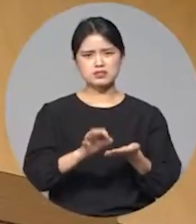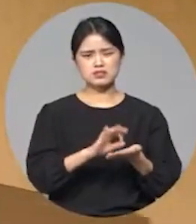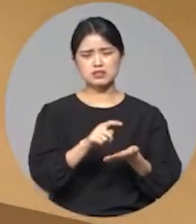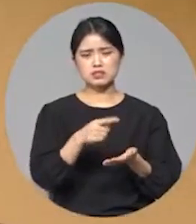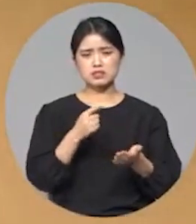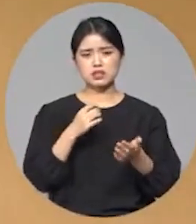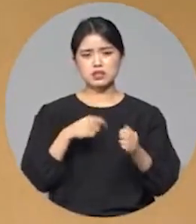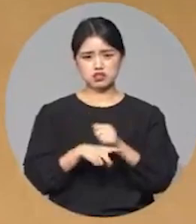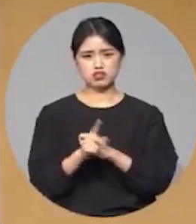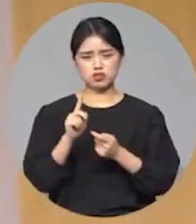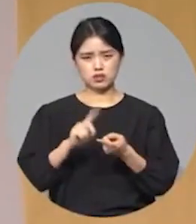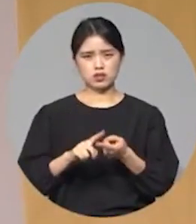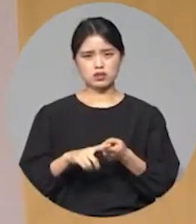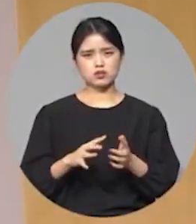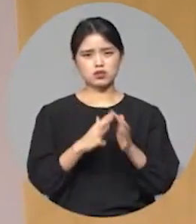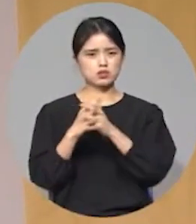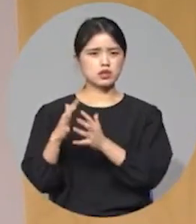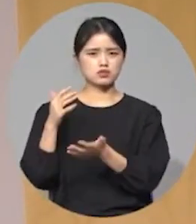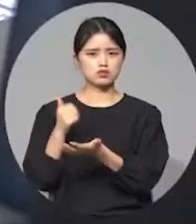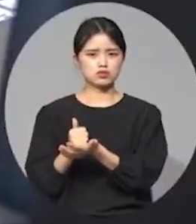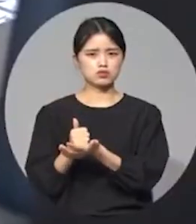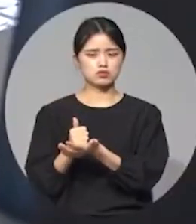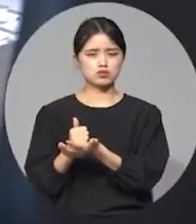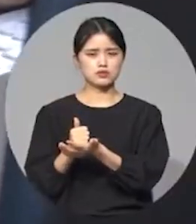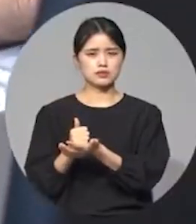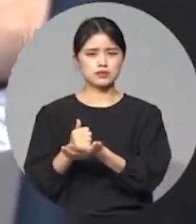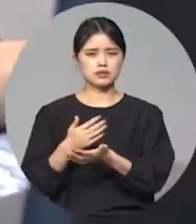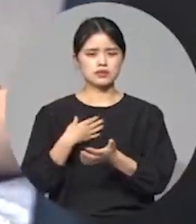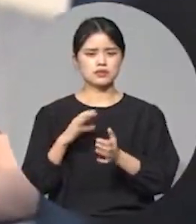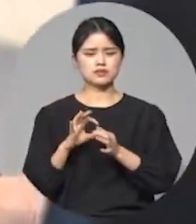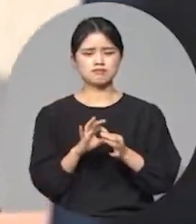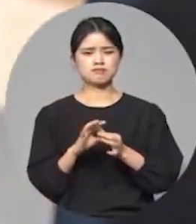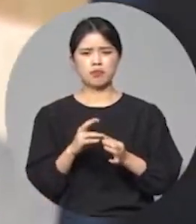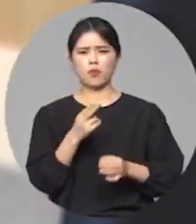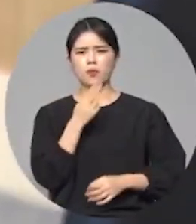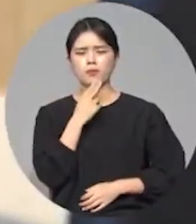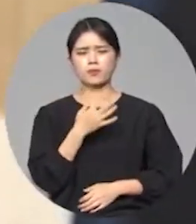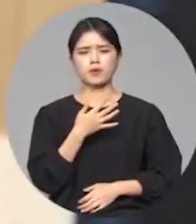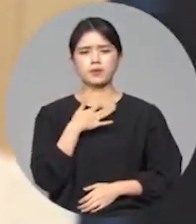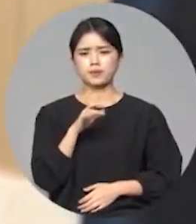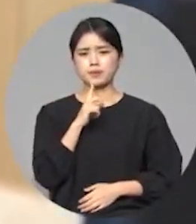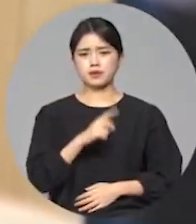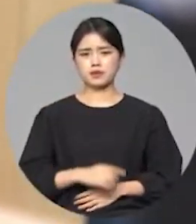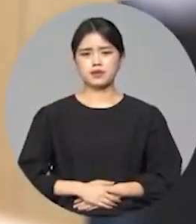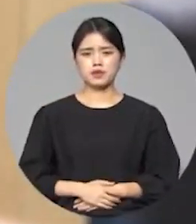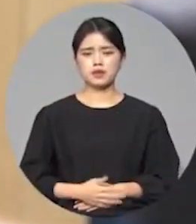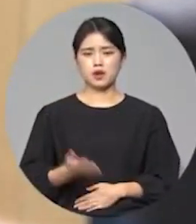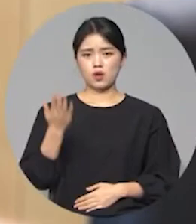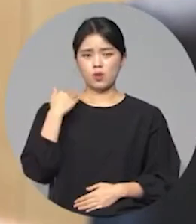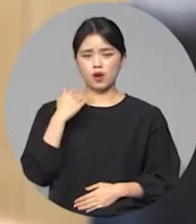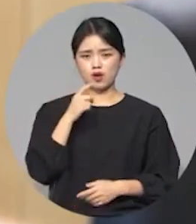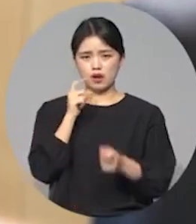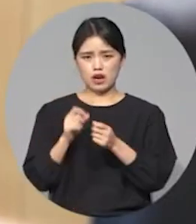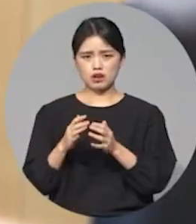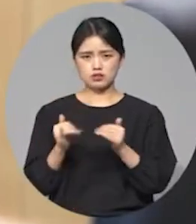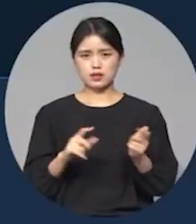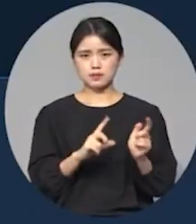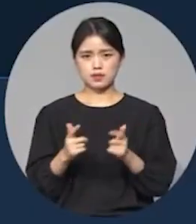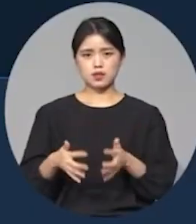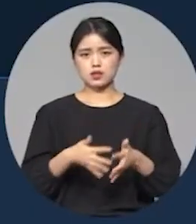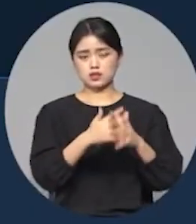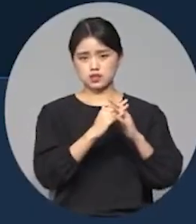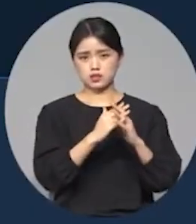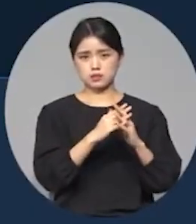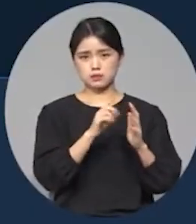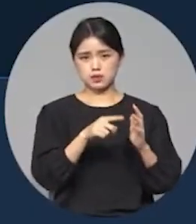대해 장영수 장수군수는 자신과의 연관성을 부인했습니다. 과거 측근들과 함께 설립했던 회사인